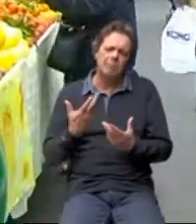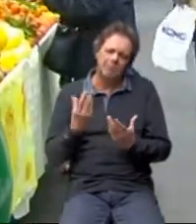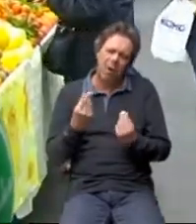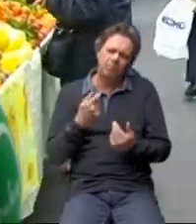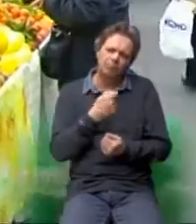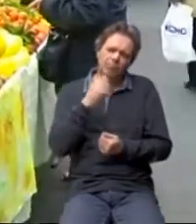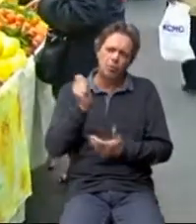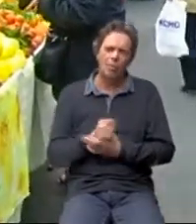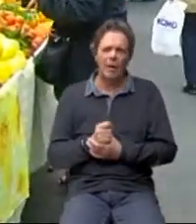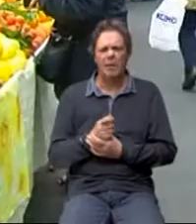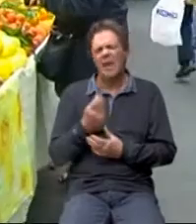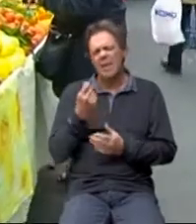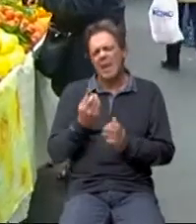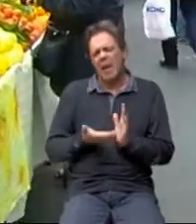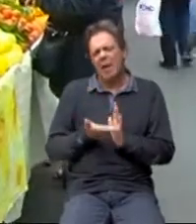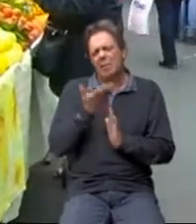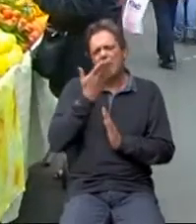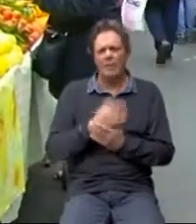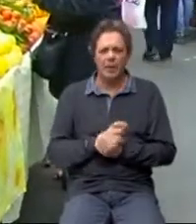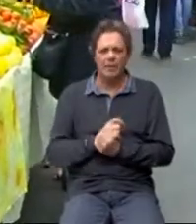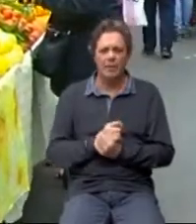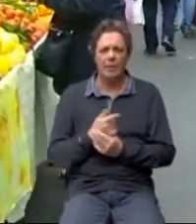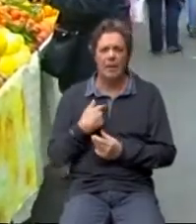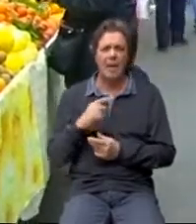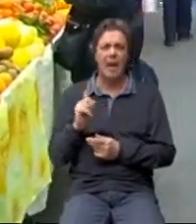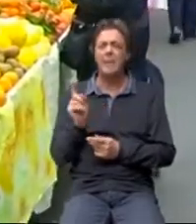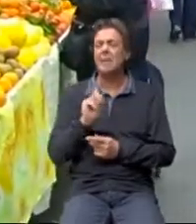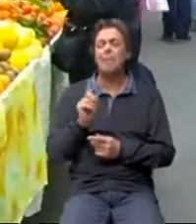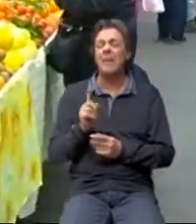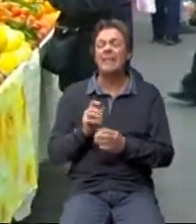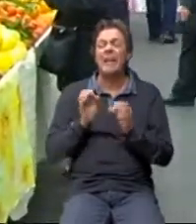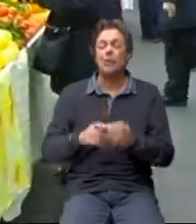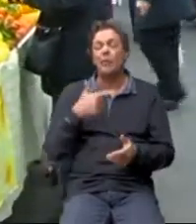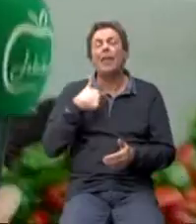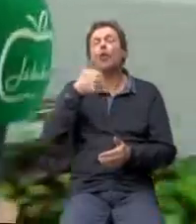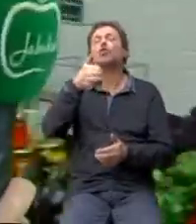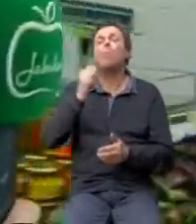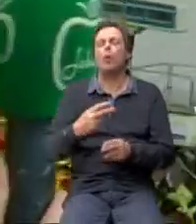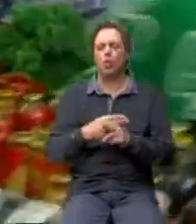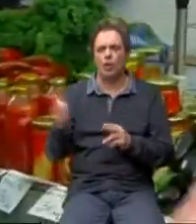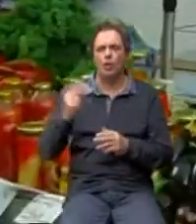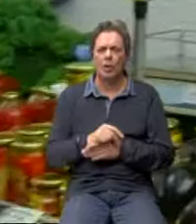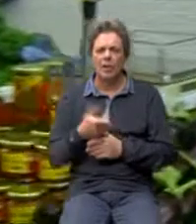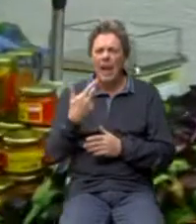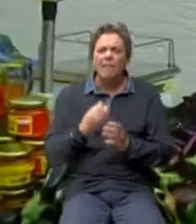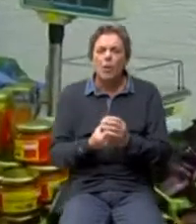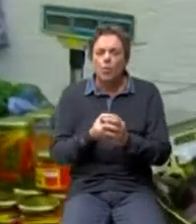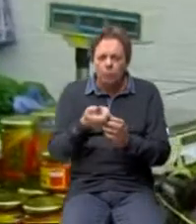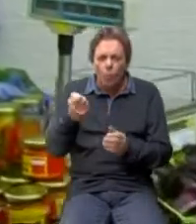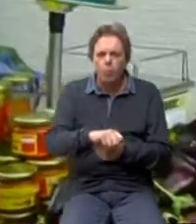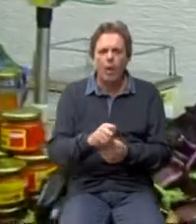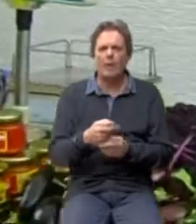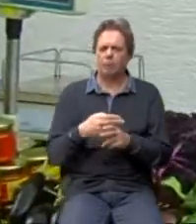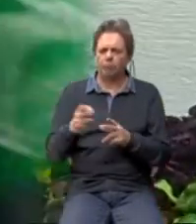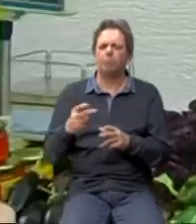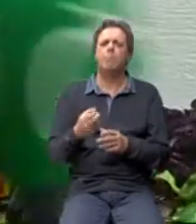cjenovno prihvatljive? Cijena mi je, a nisam nikad ni sigurna da li je to 100% bio. Kupujete li bio proizvode?